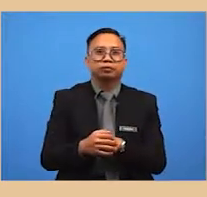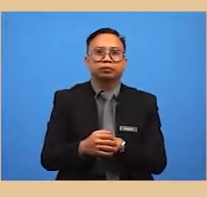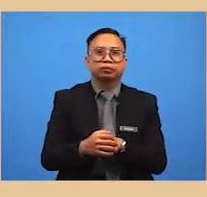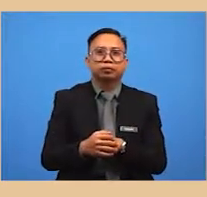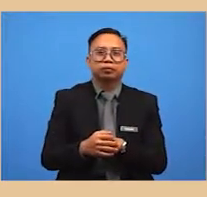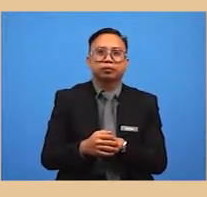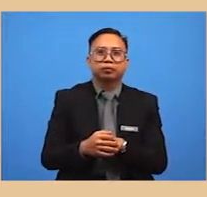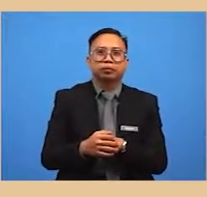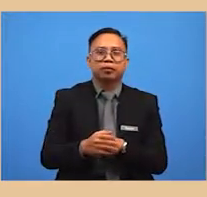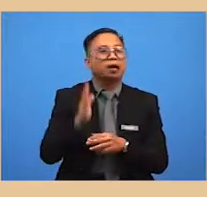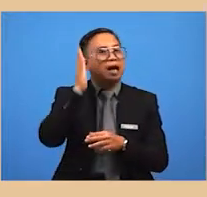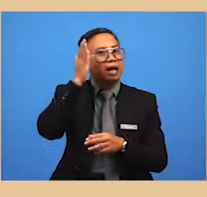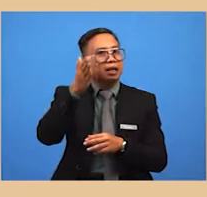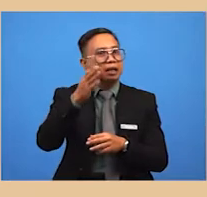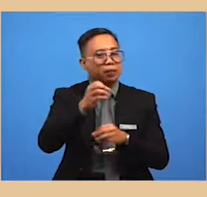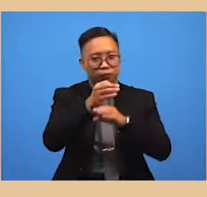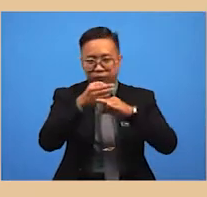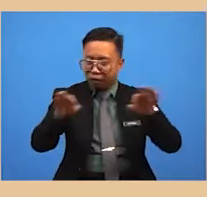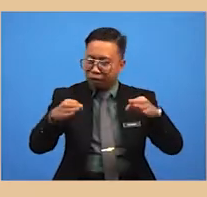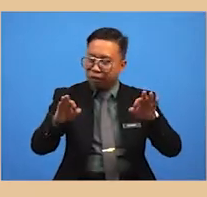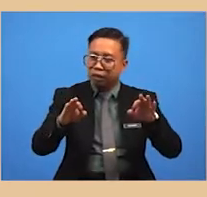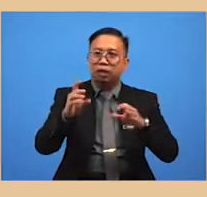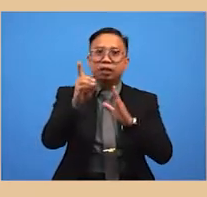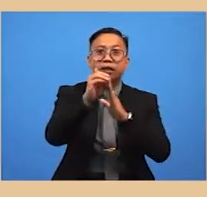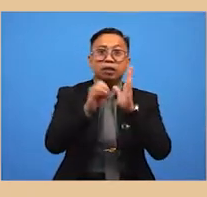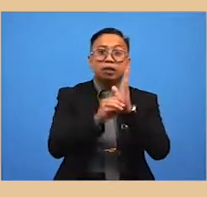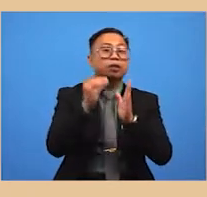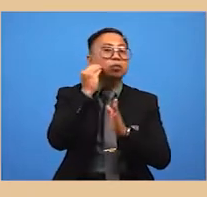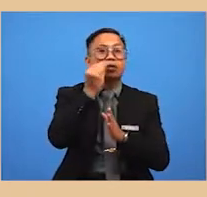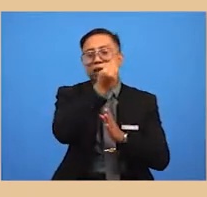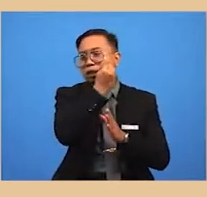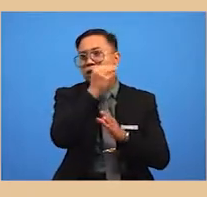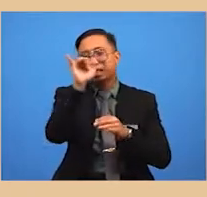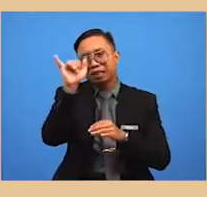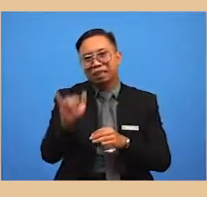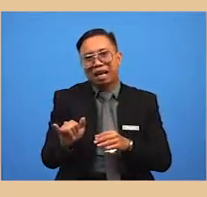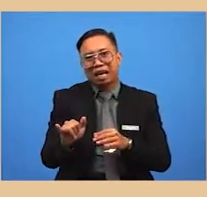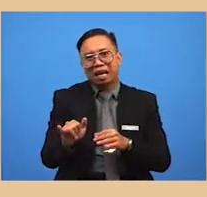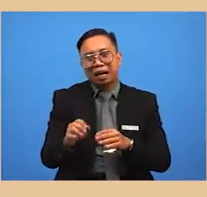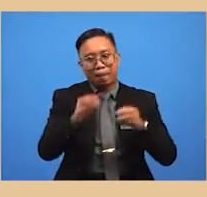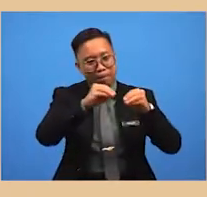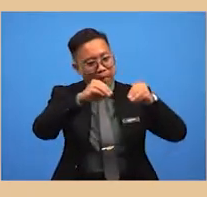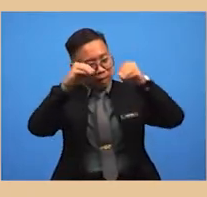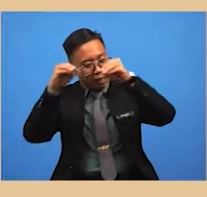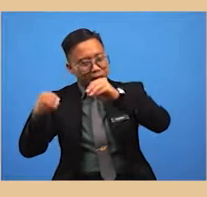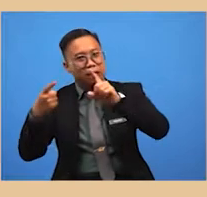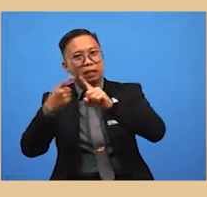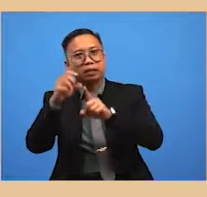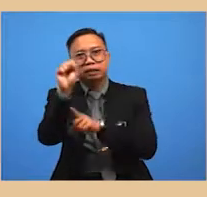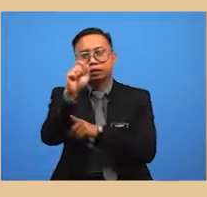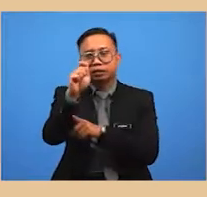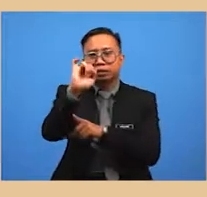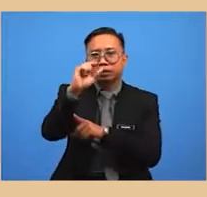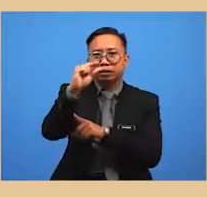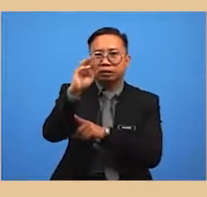Perekahan ini akan membebaskan debunga yang akan dipindahkan ke stigma.